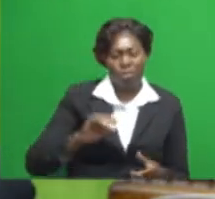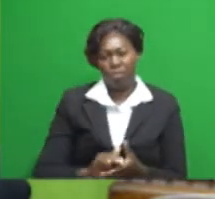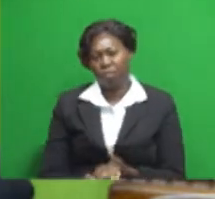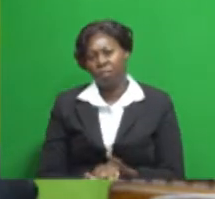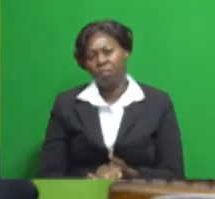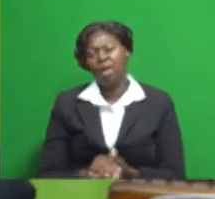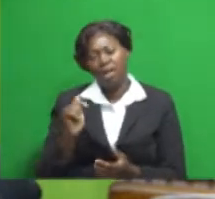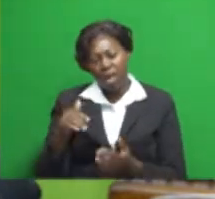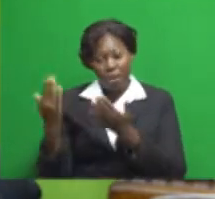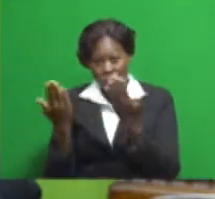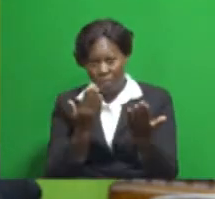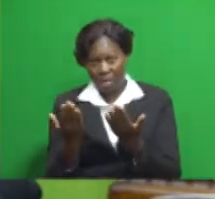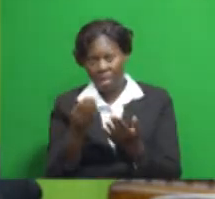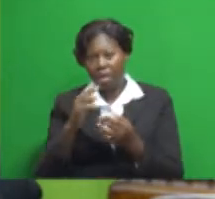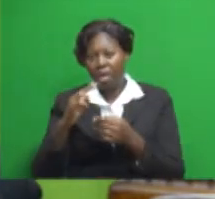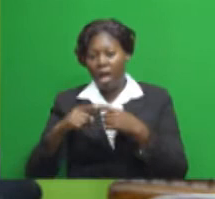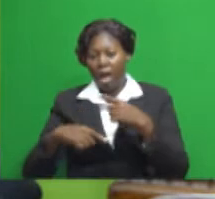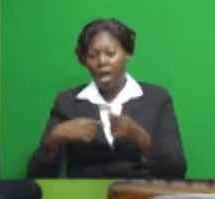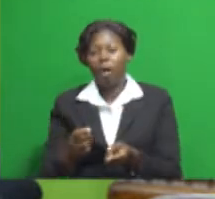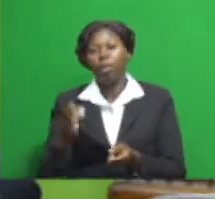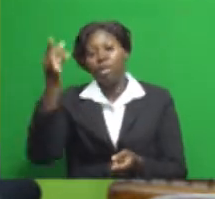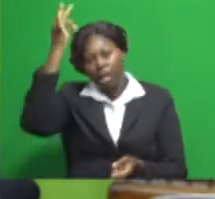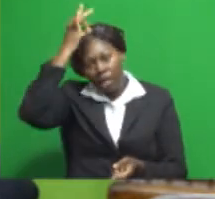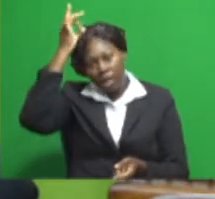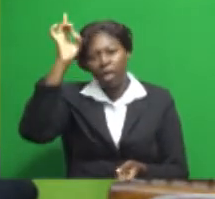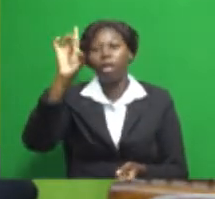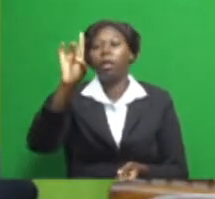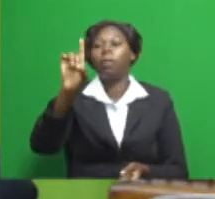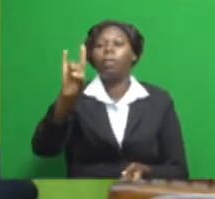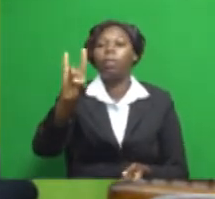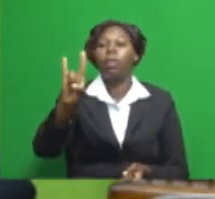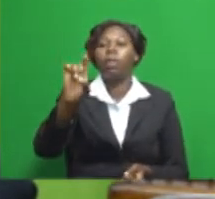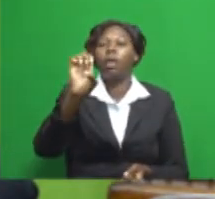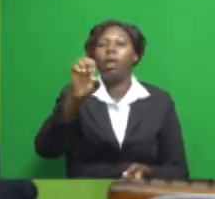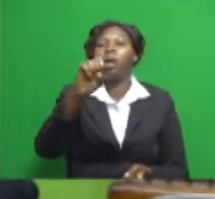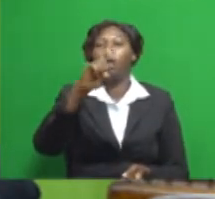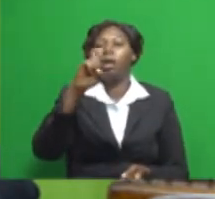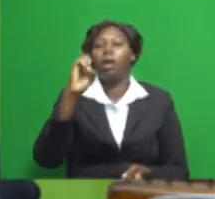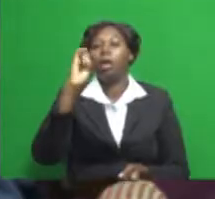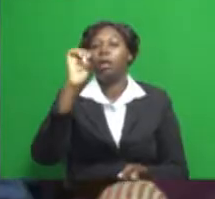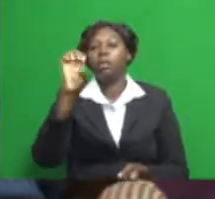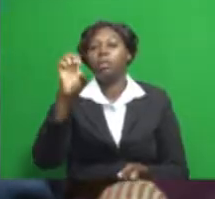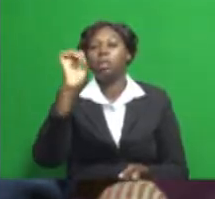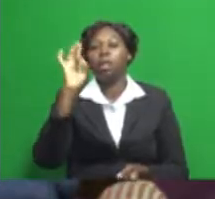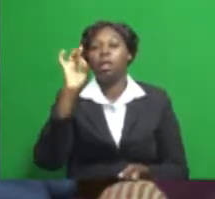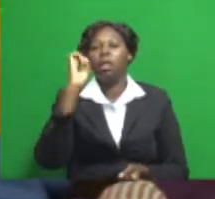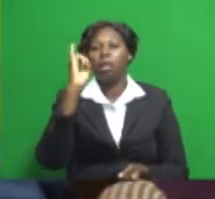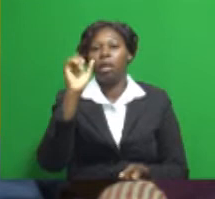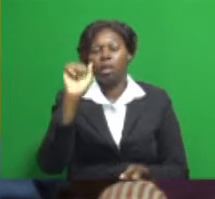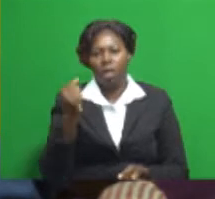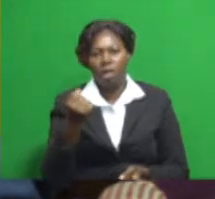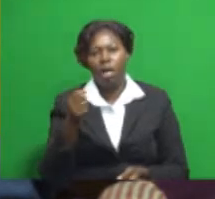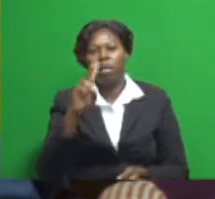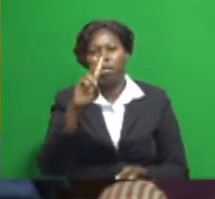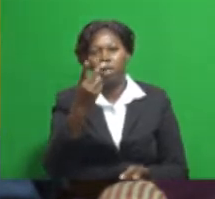Hezekia kuna madzimambo echipiri 18 nyatsoerengenyu kubva verse 28 musvike paverse 32 right second kings